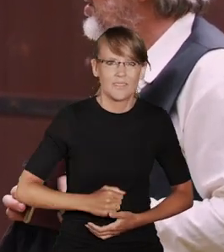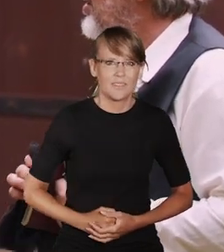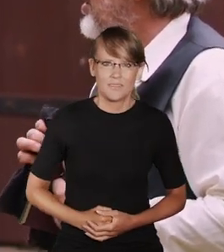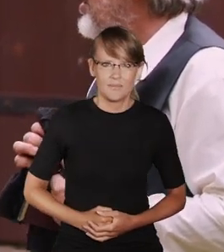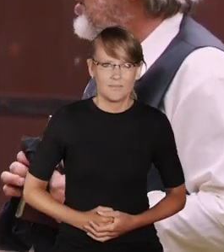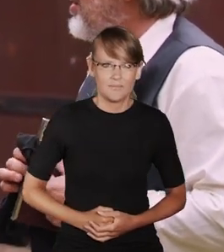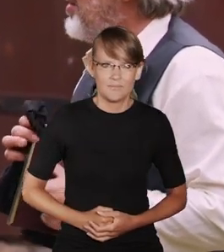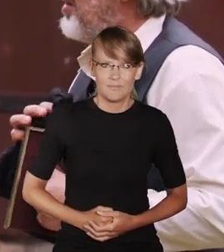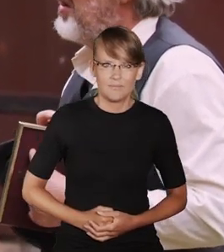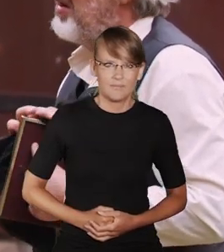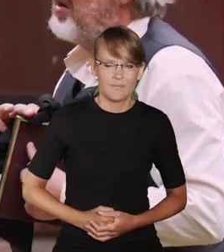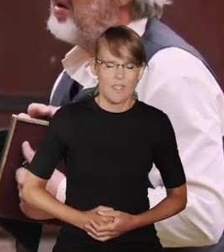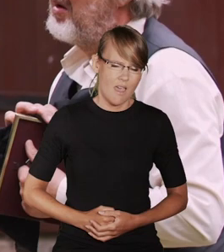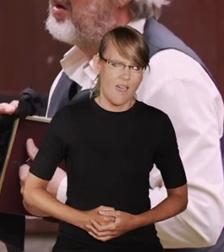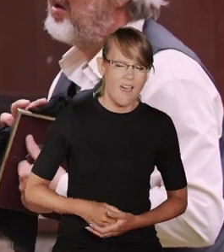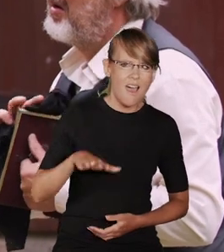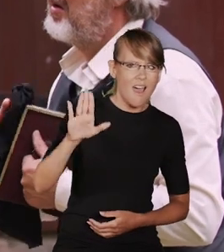napinał lejce.